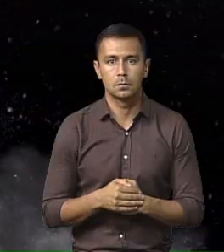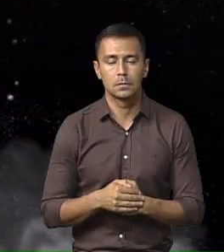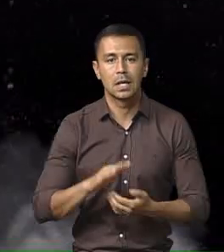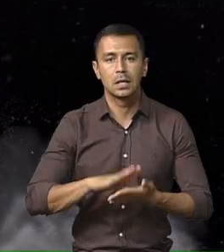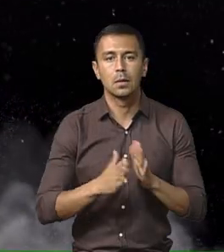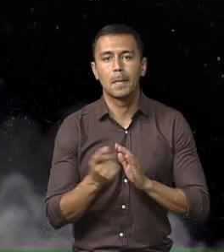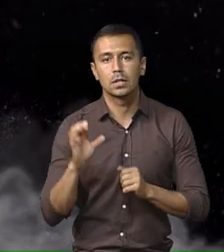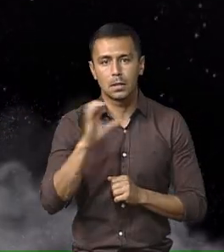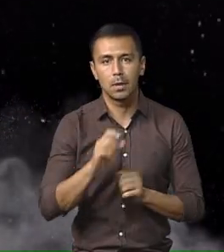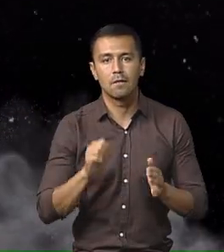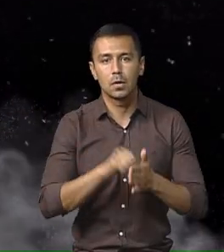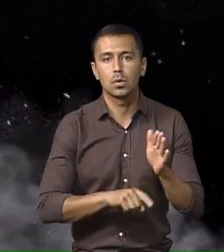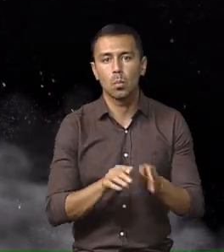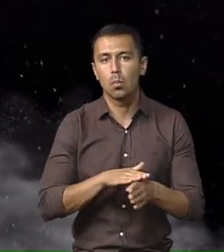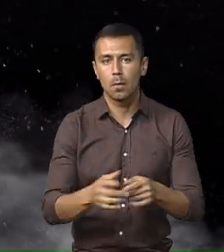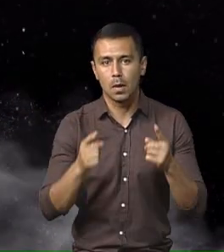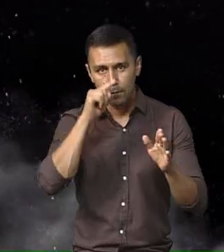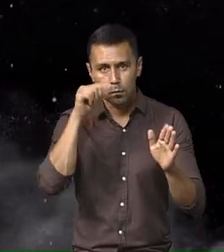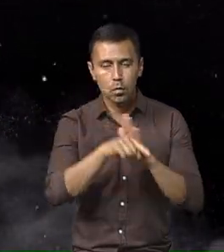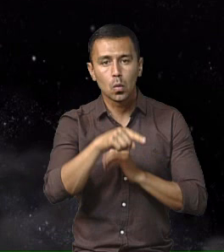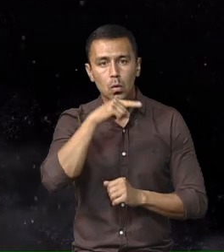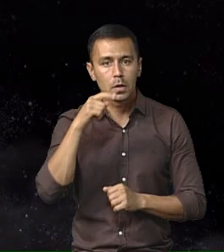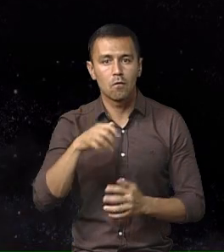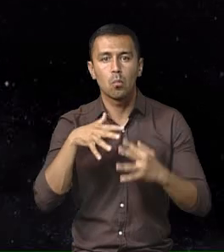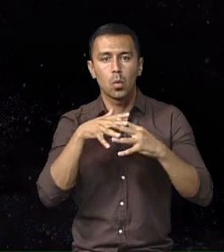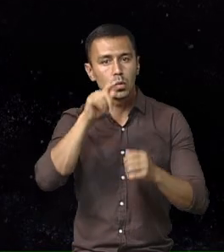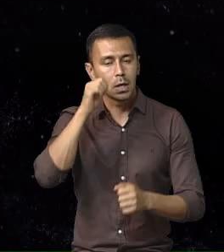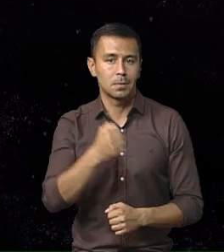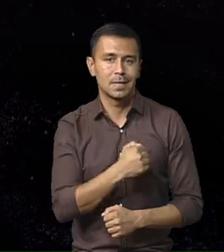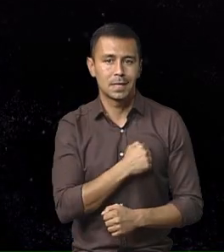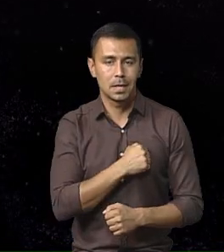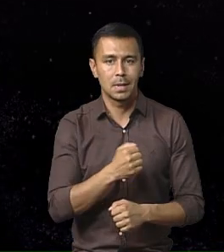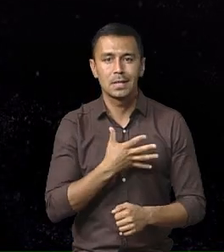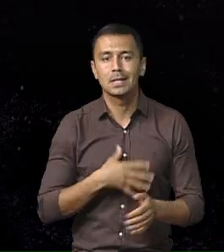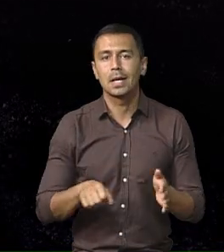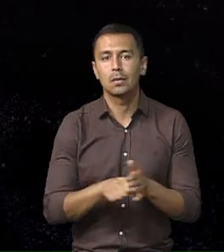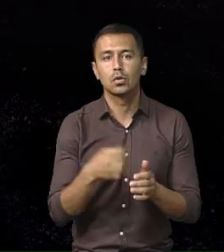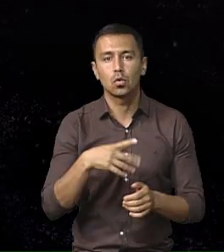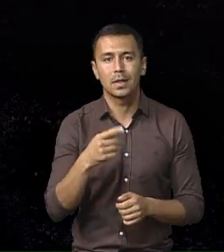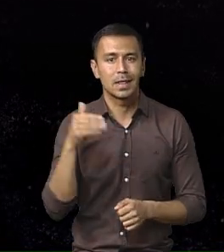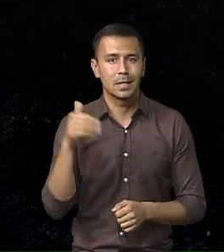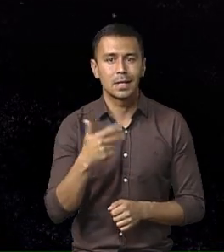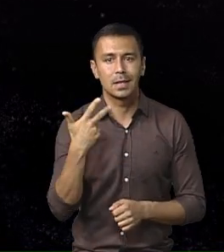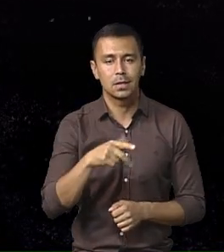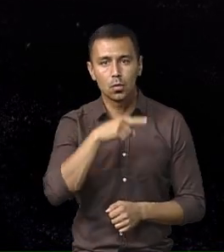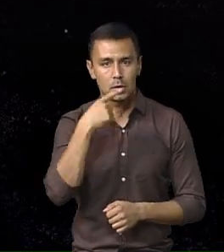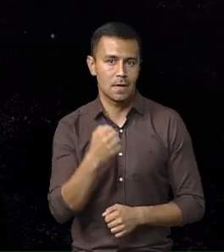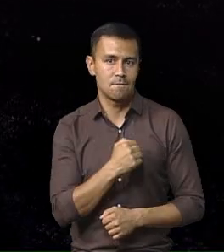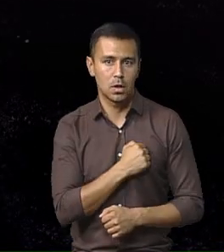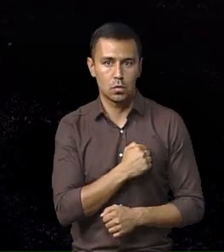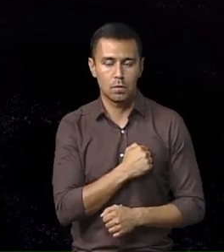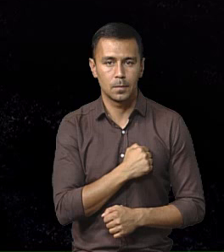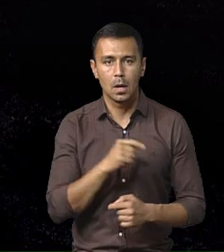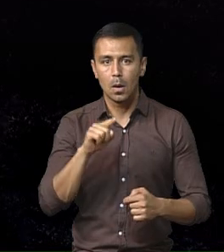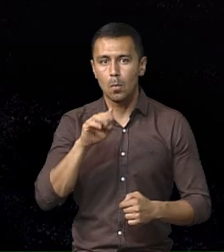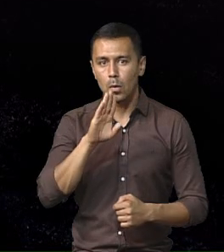Станом на 1 серпня від початку повномасштабного вторгнення Росії у бою з українськими захисниками загинули 41 тисяча 30 російських військових.